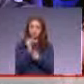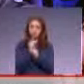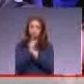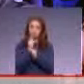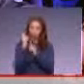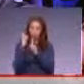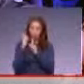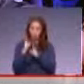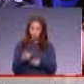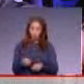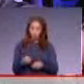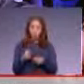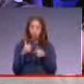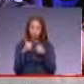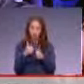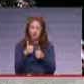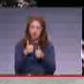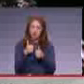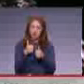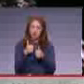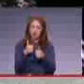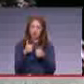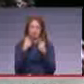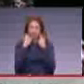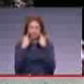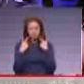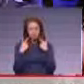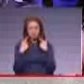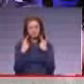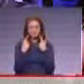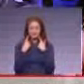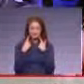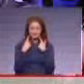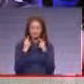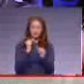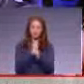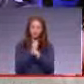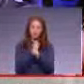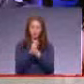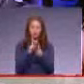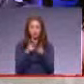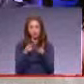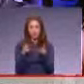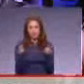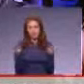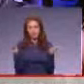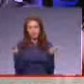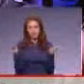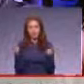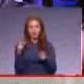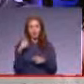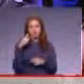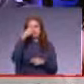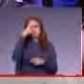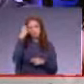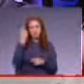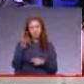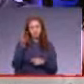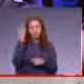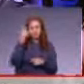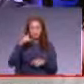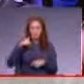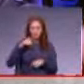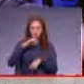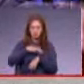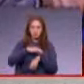ويا ما ضحكنا ويا ما بكانا زي ما بيقولوا. طبعا. وانا اكتشف انه عايش دلوقتي مريض، والنقابة